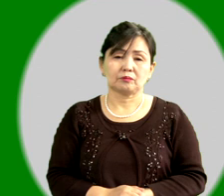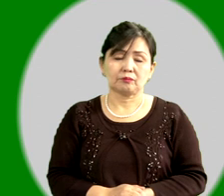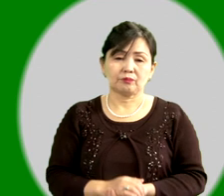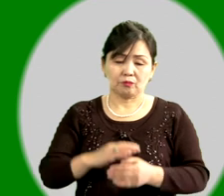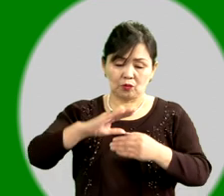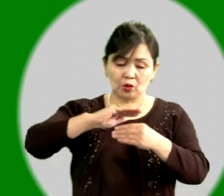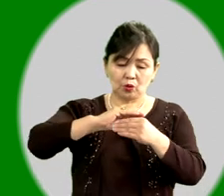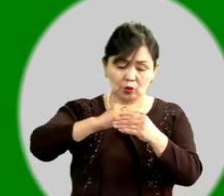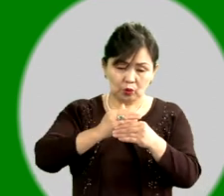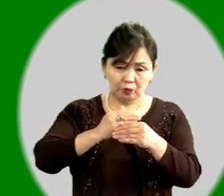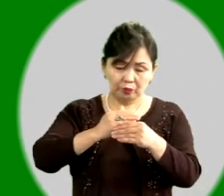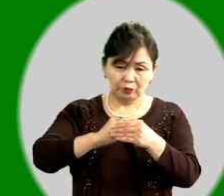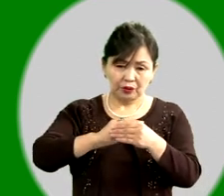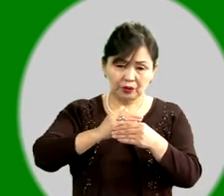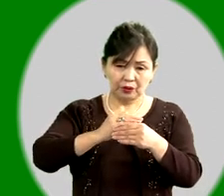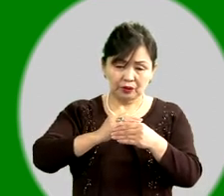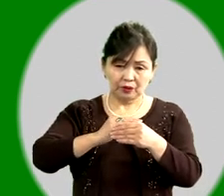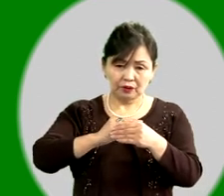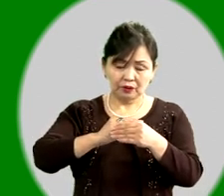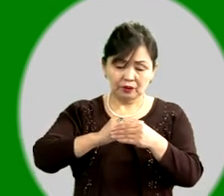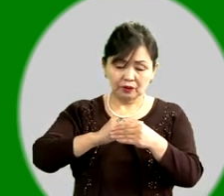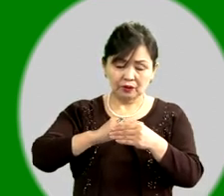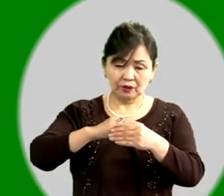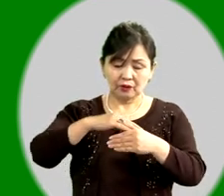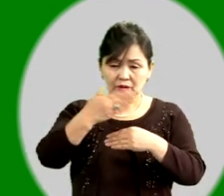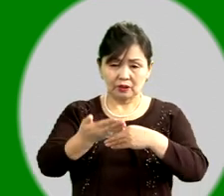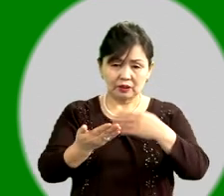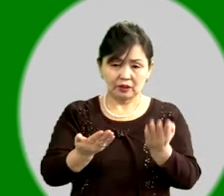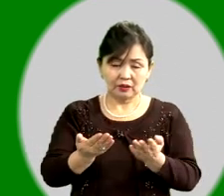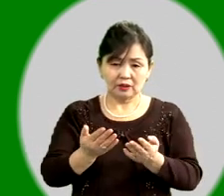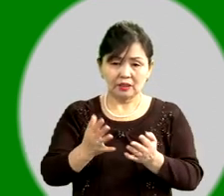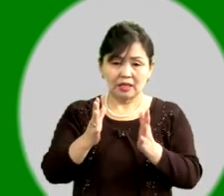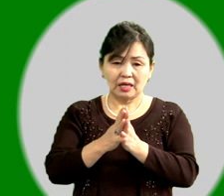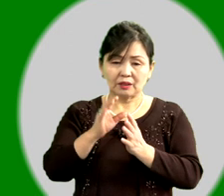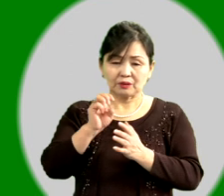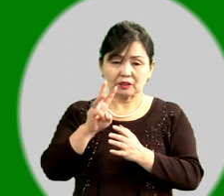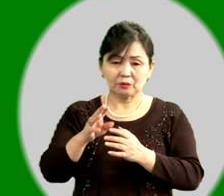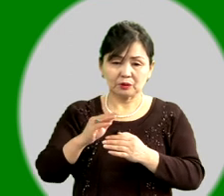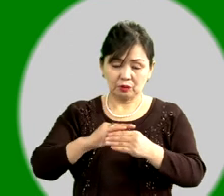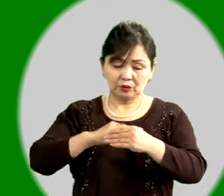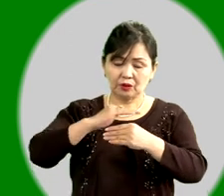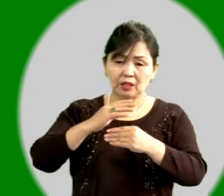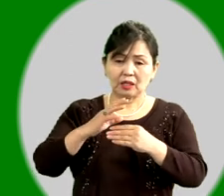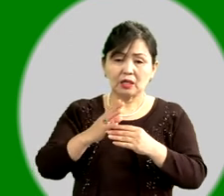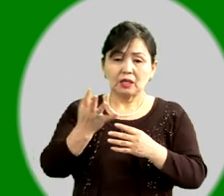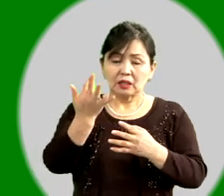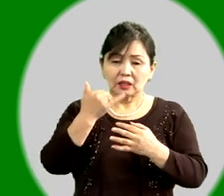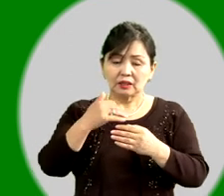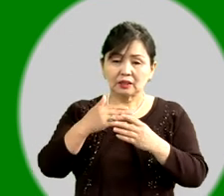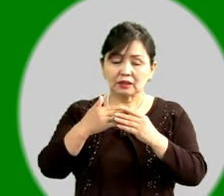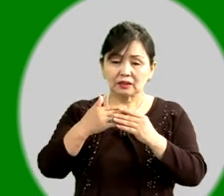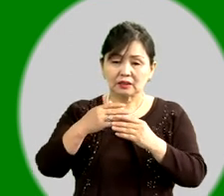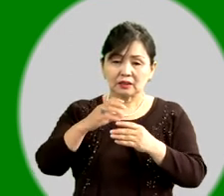Куб хэлбэртэй хайрцгийн ирмэгийн урт 10 см бол гадна талыг хэдэн см квадрат хэмжээтэй цаасаар